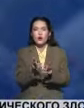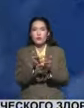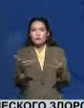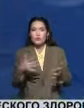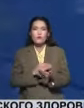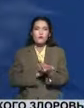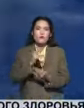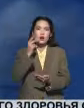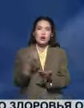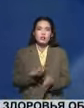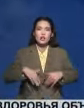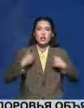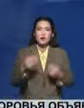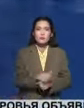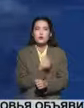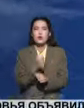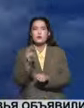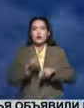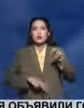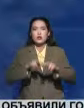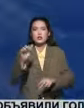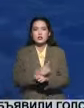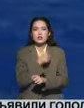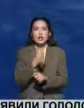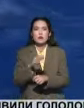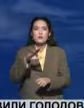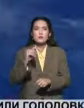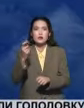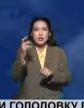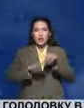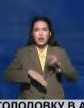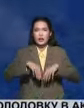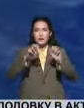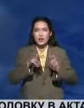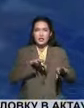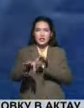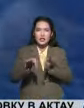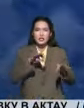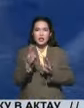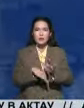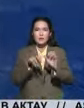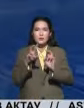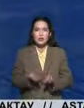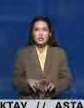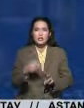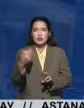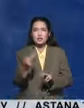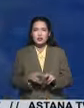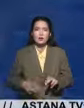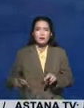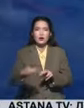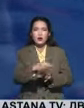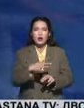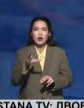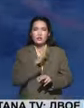котельщики. Высокие зарплаты предлагают главным строителям, главным техническим специалистам и инженерам по безопасности полетов. В